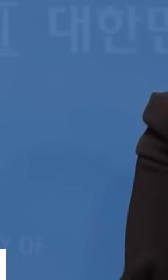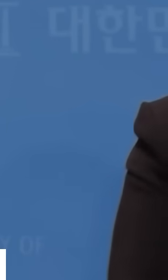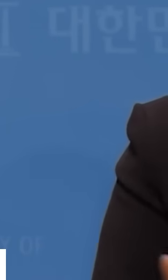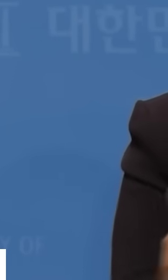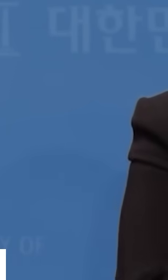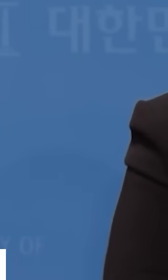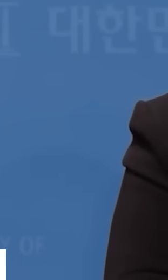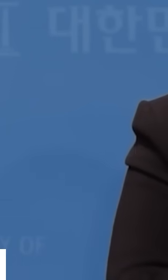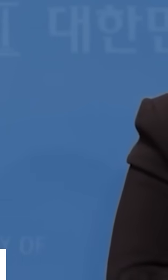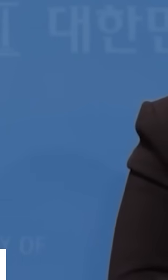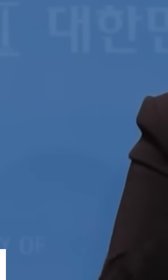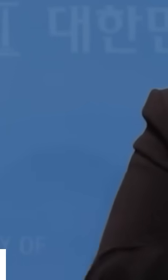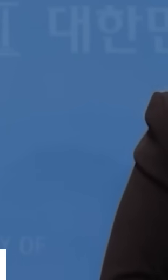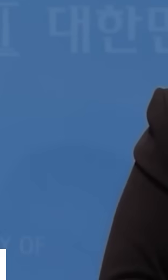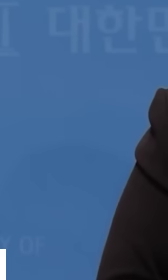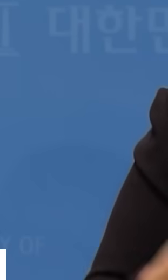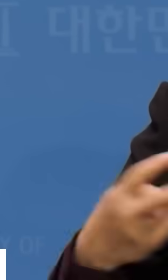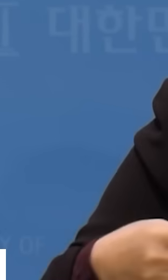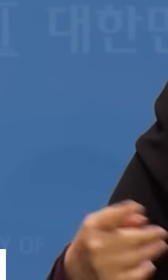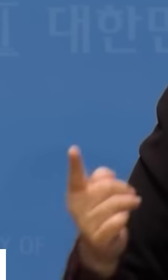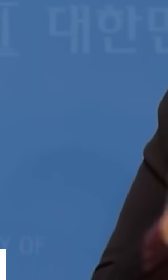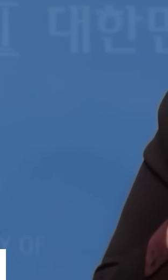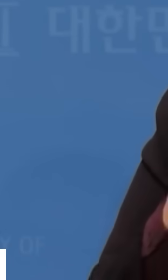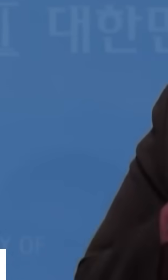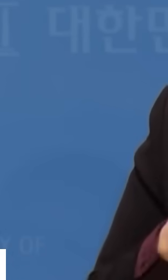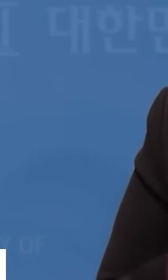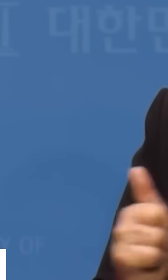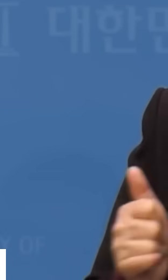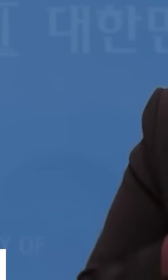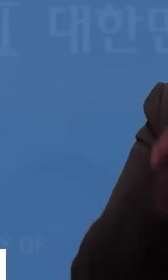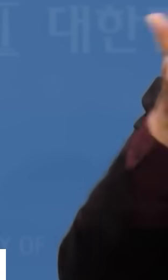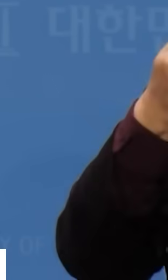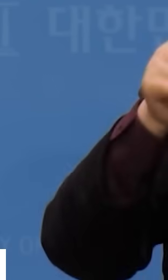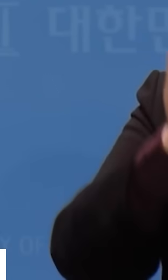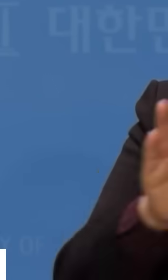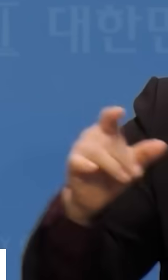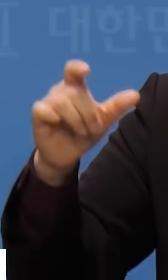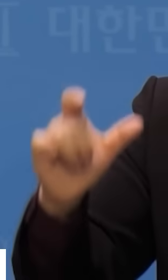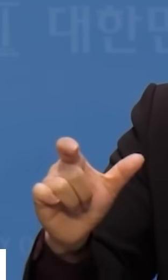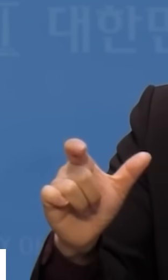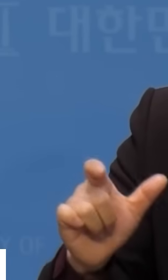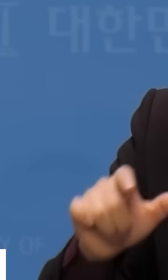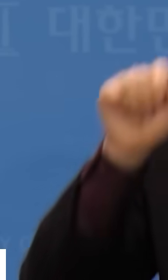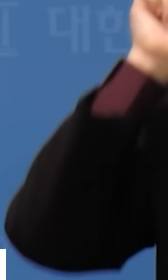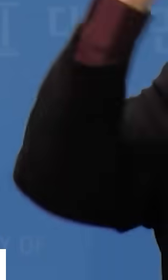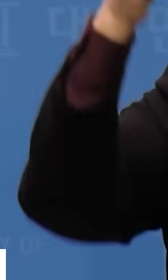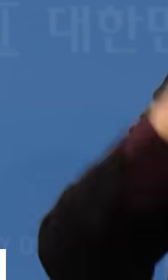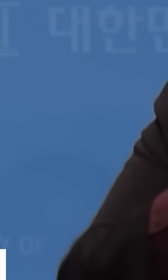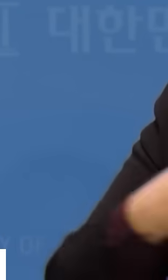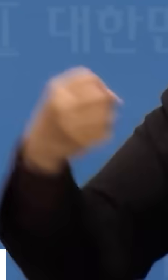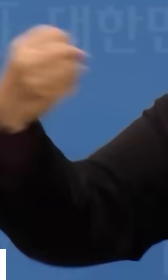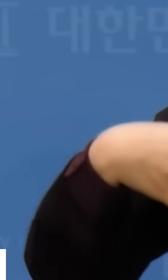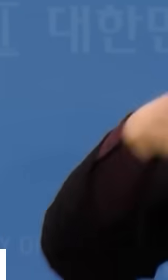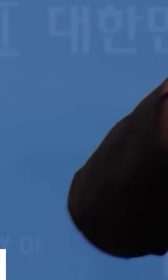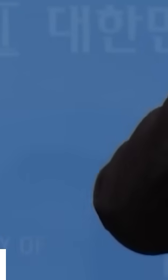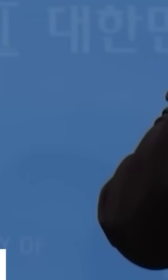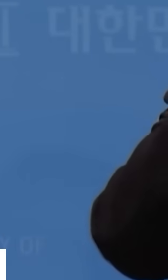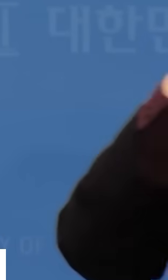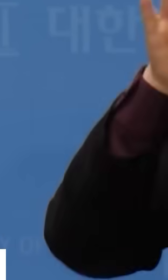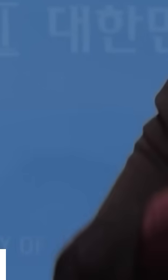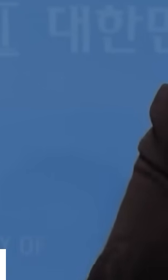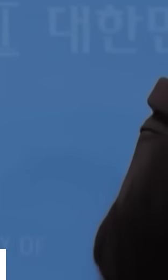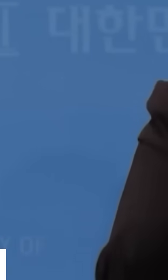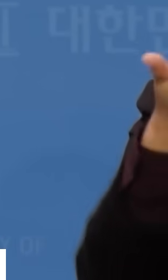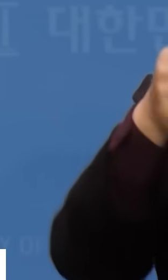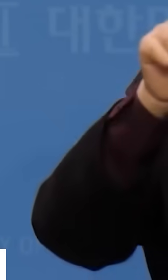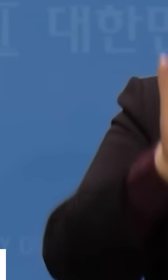제게 권유하십니다. 하지만 그곳은 우리 당의 누구라도 공천받아 출마하면 당선될 수